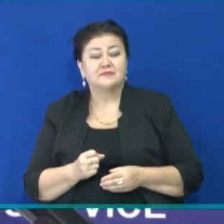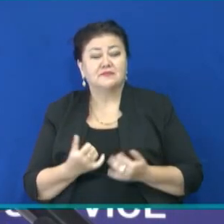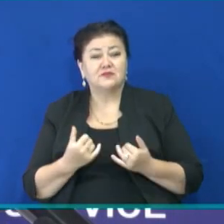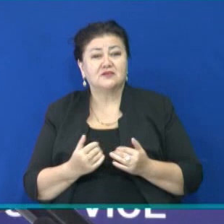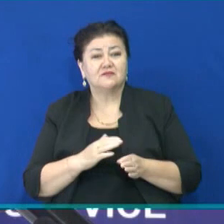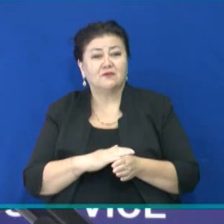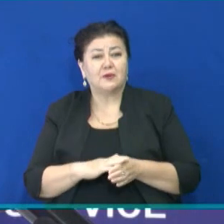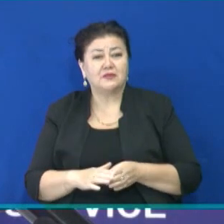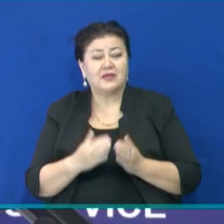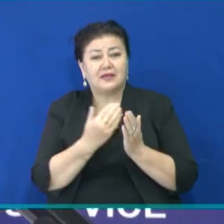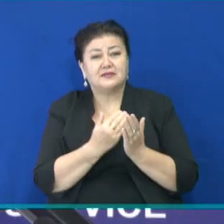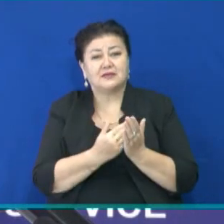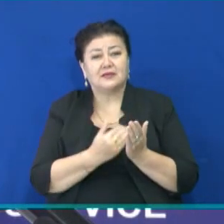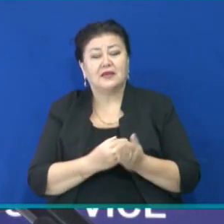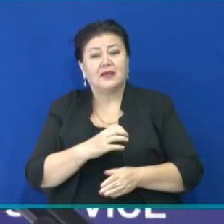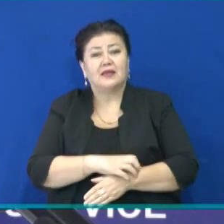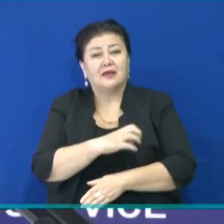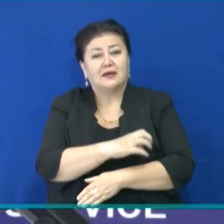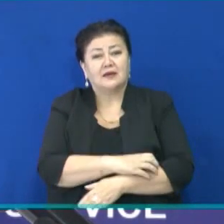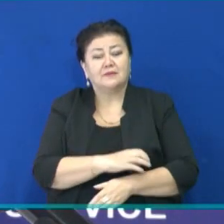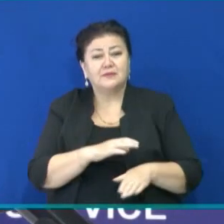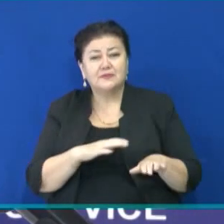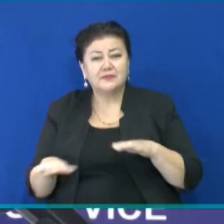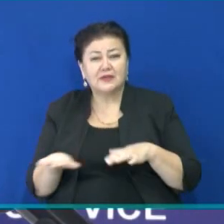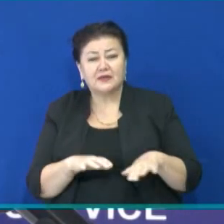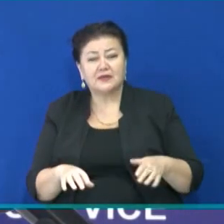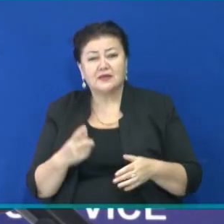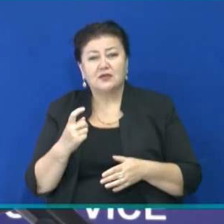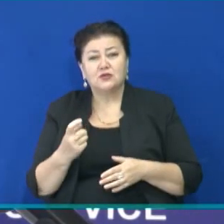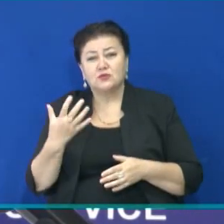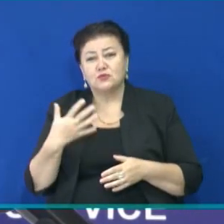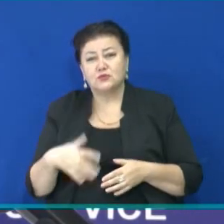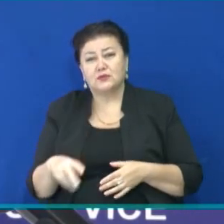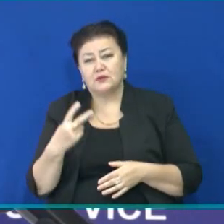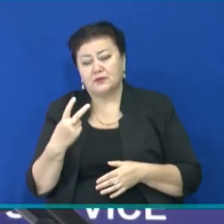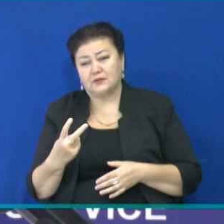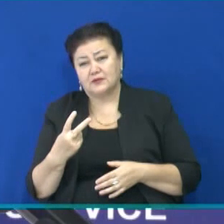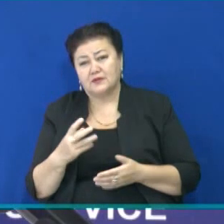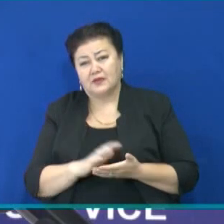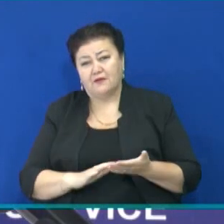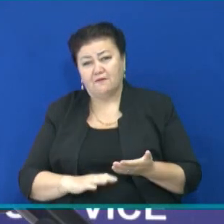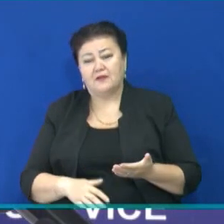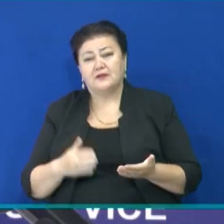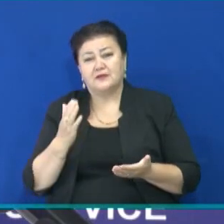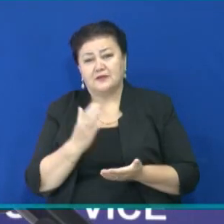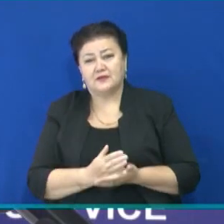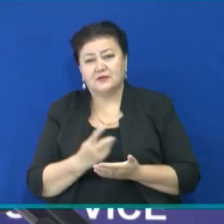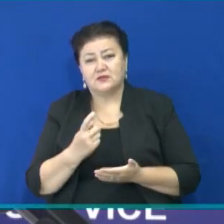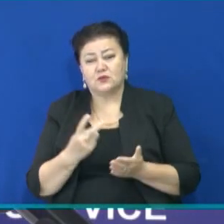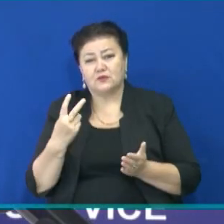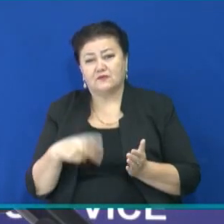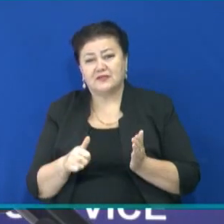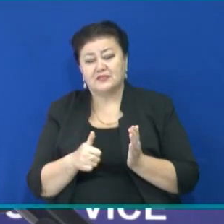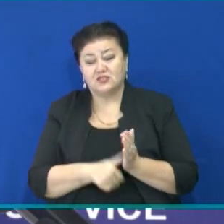асырылып келеді. Енді комиссияның қарауына негізгі бүгінгі күнге дейін 152 өтінім келіп түсті. Оның 126